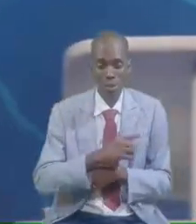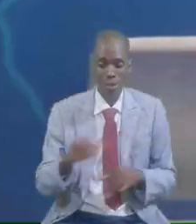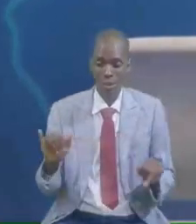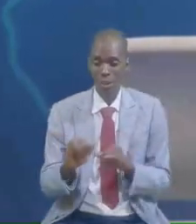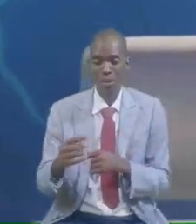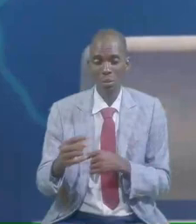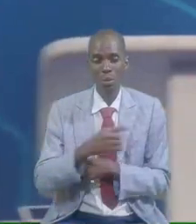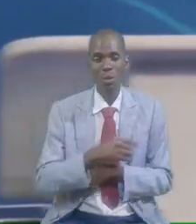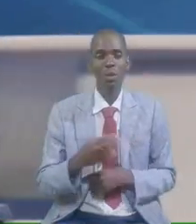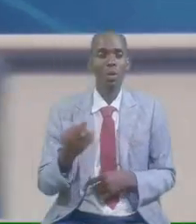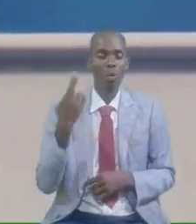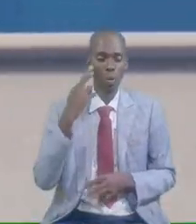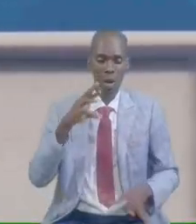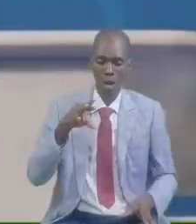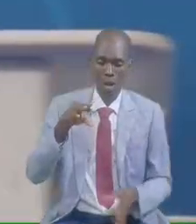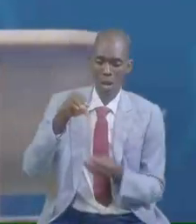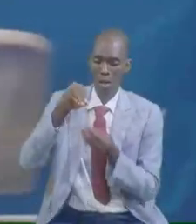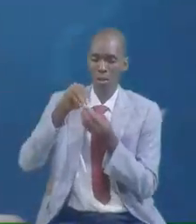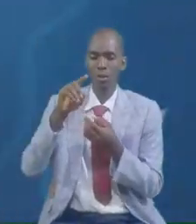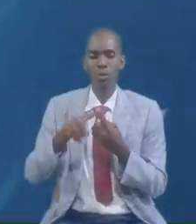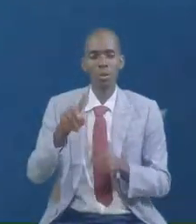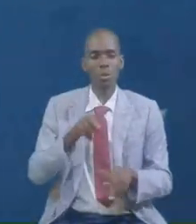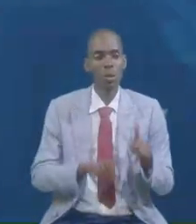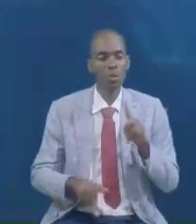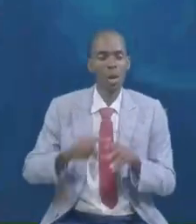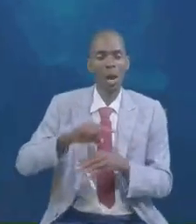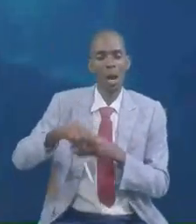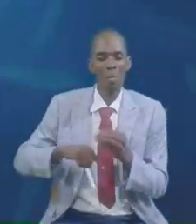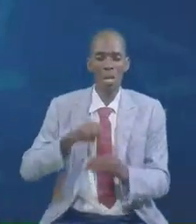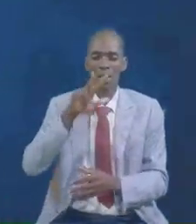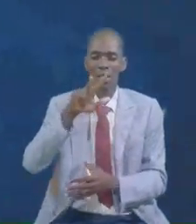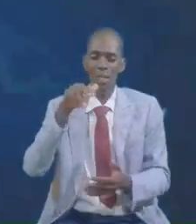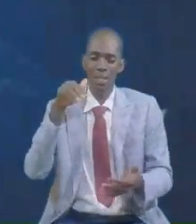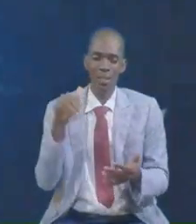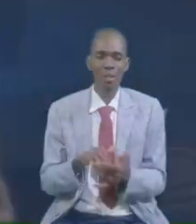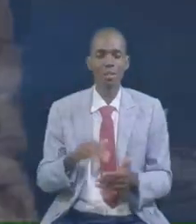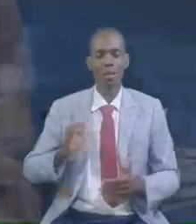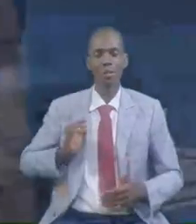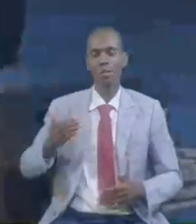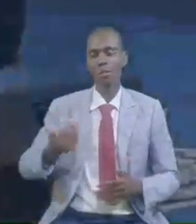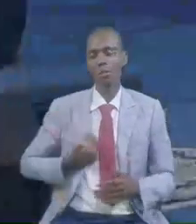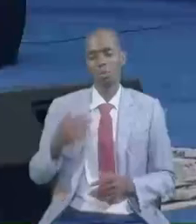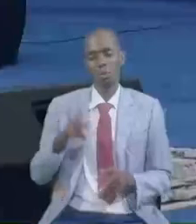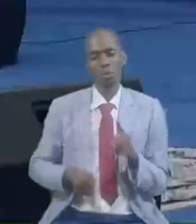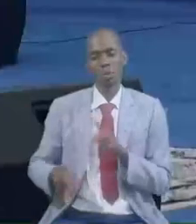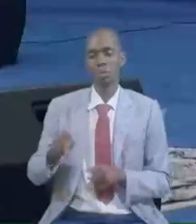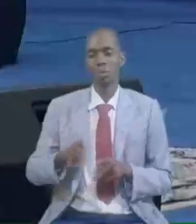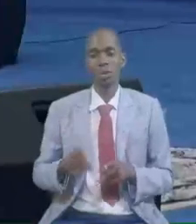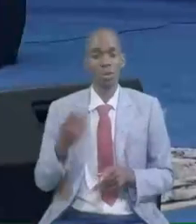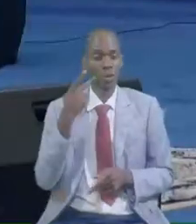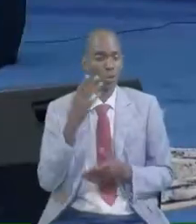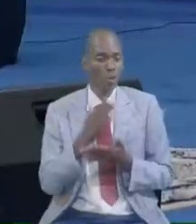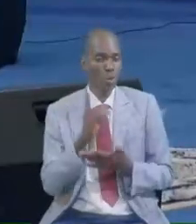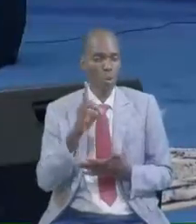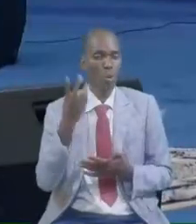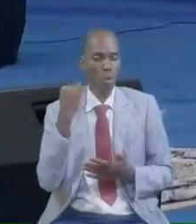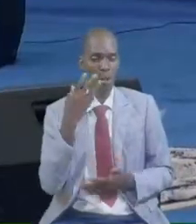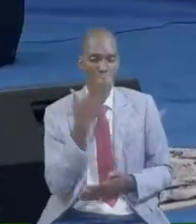des disciples augmenta d'environ 3000 âmes. Vous savez, quelqu'un était là et